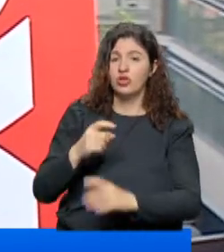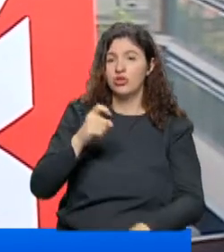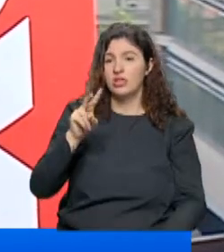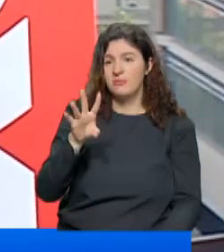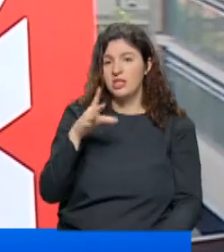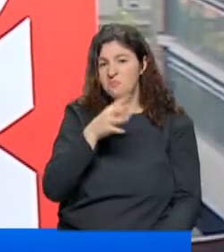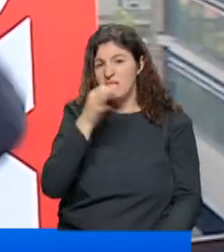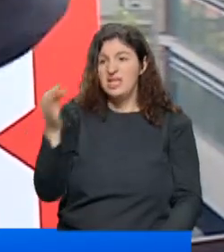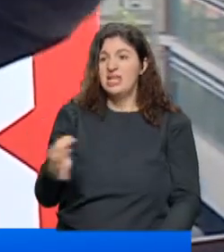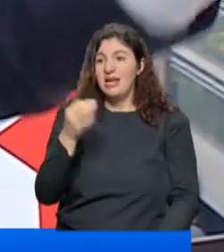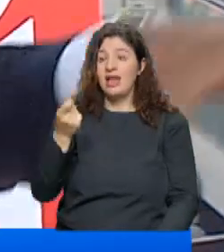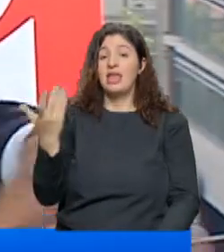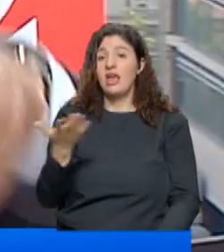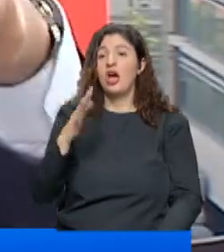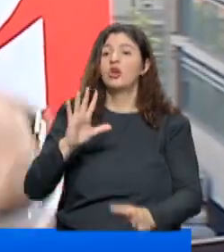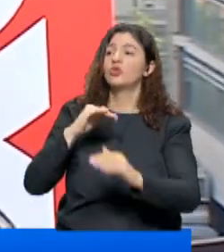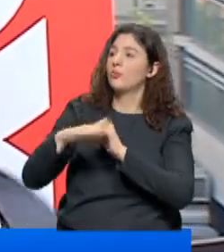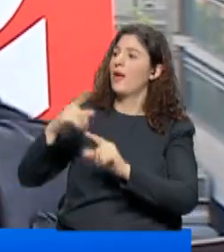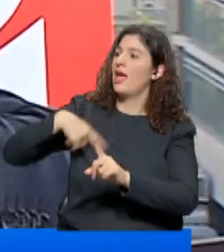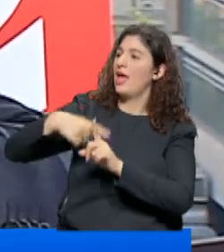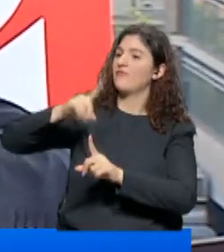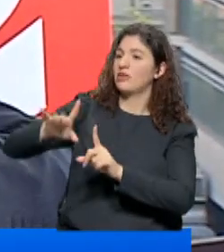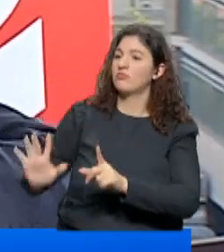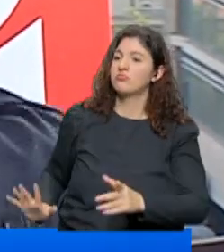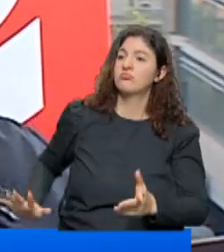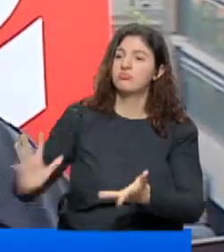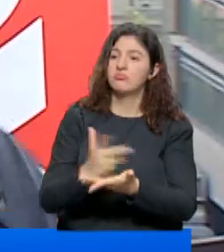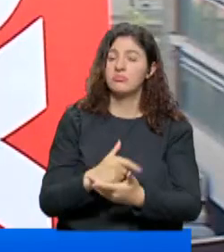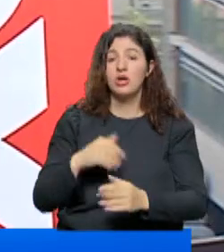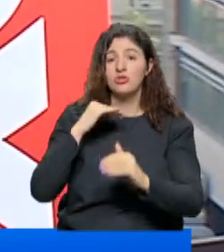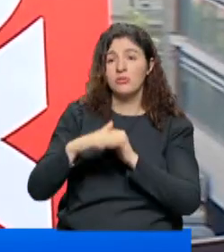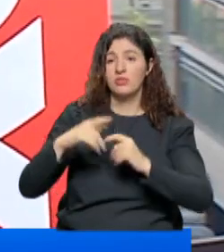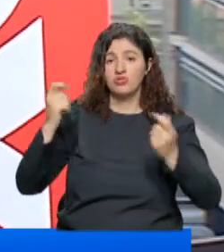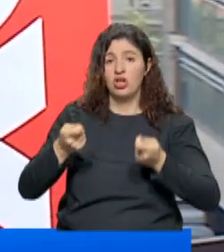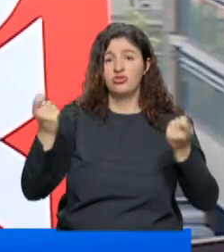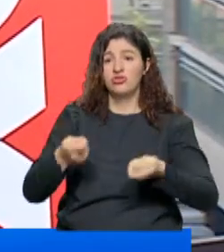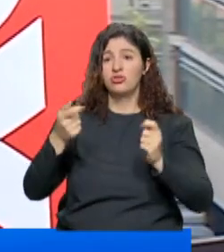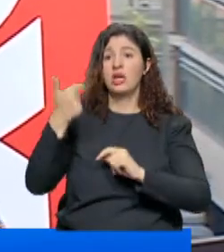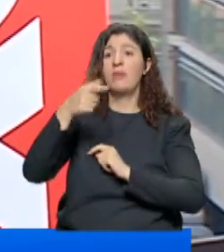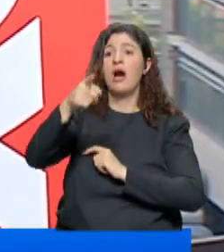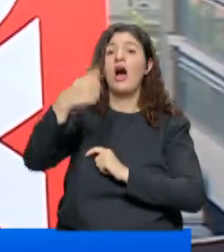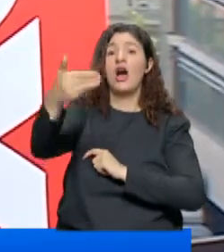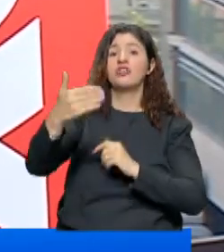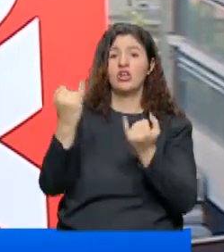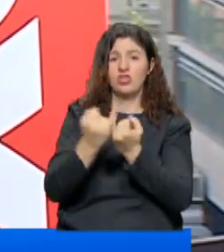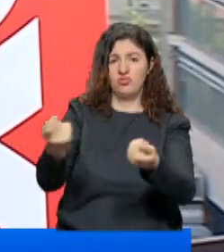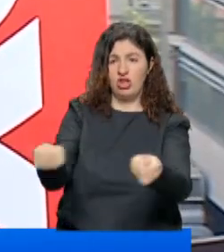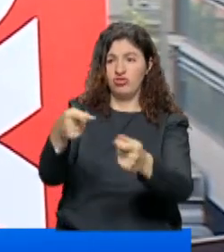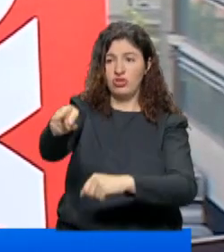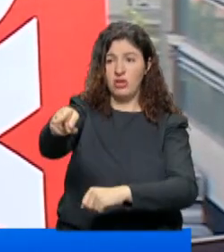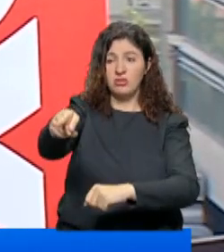925 milyar daha milletten ek vergi toplanacak. Millet çalışacak. Kameranın arkasındaki kardeşim